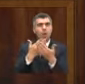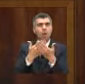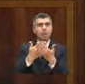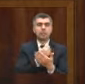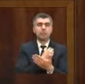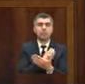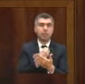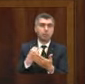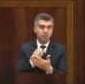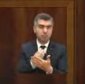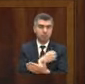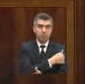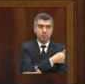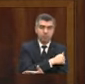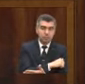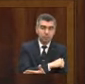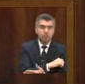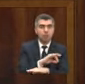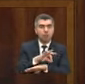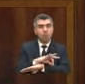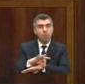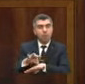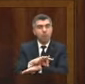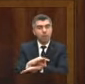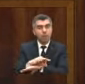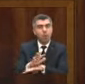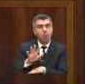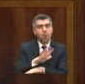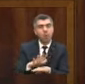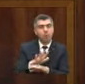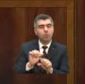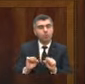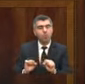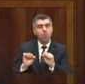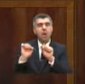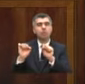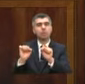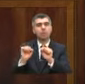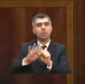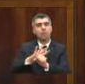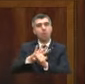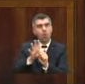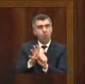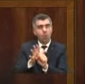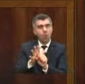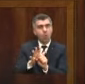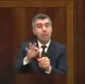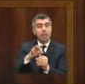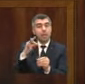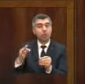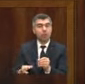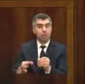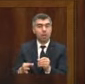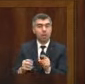الطبية والصحية والإدارية التي ساهمت في مواجهة هذه الجائحة، وإن النتائج التي وصلنا إليها في